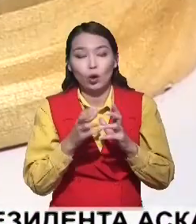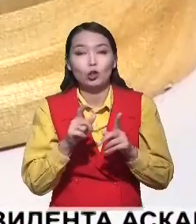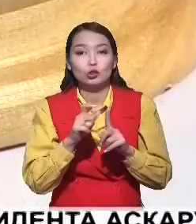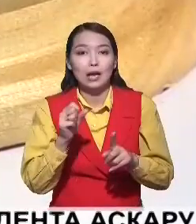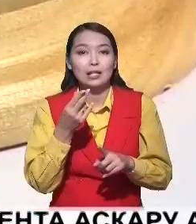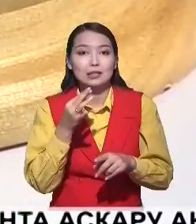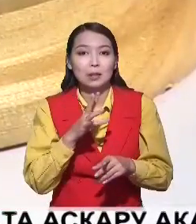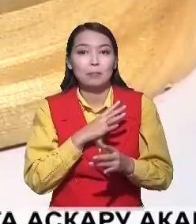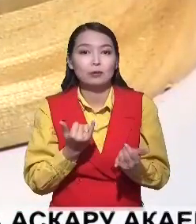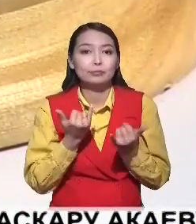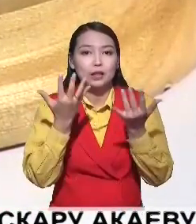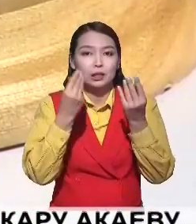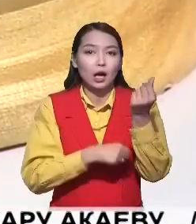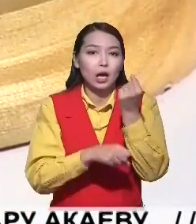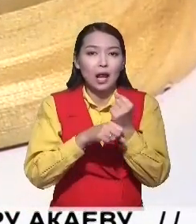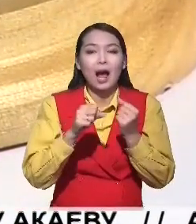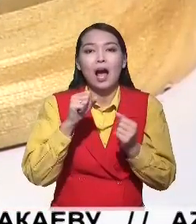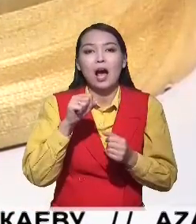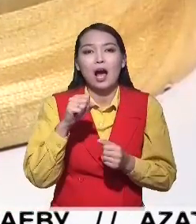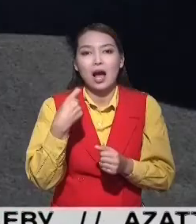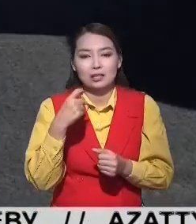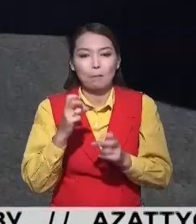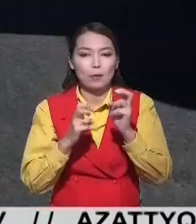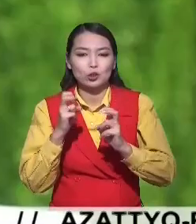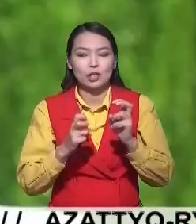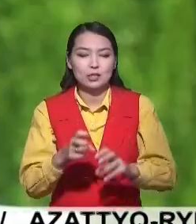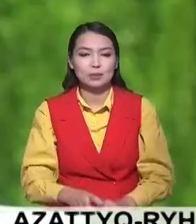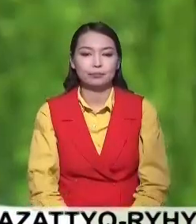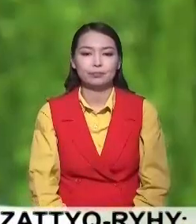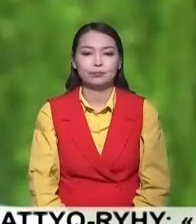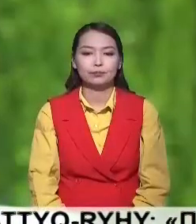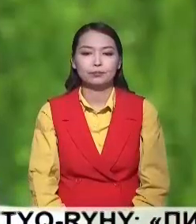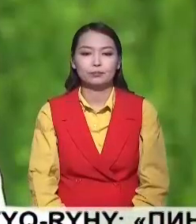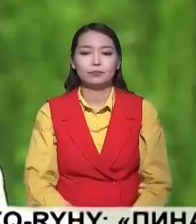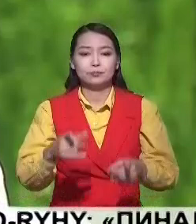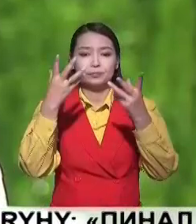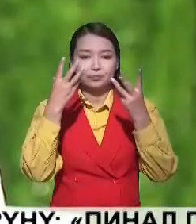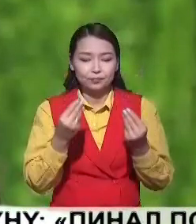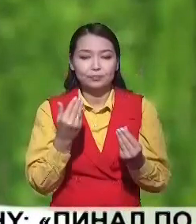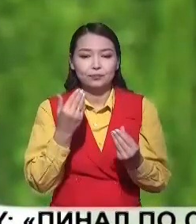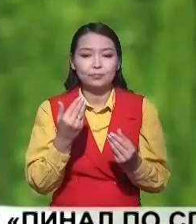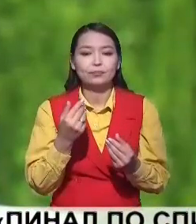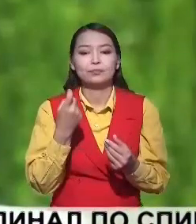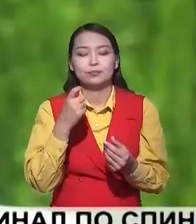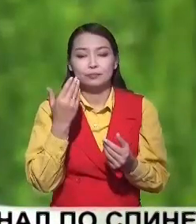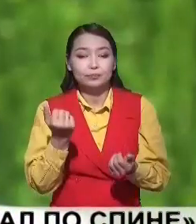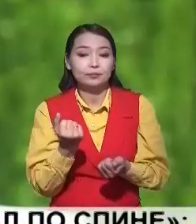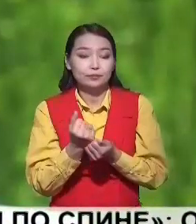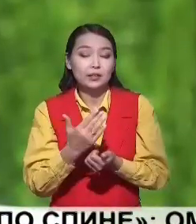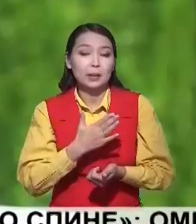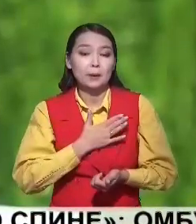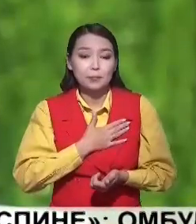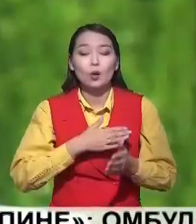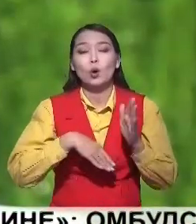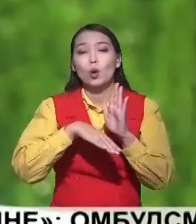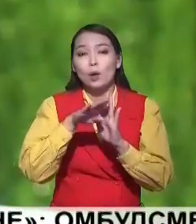была приурочена ко дню работника атомной промышленности. От одной ядерной топливной таблетки мы